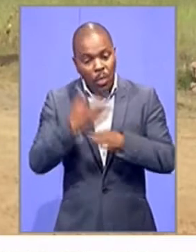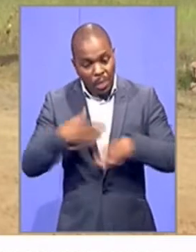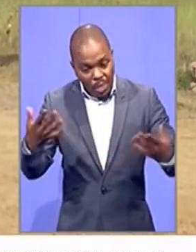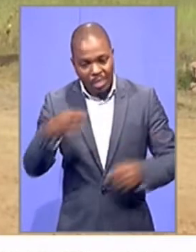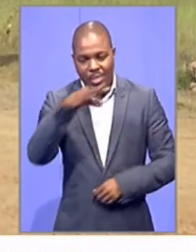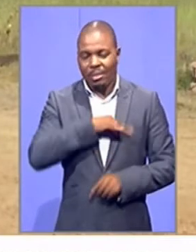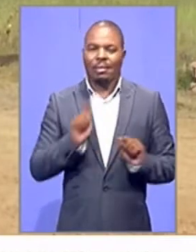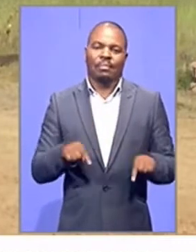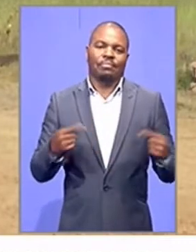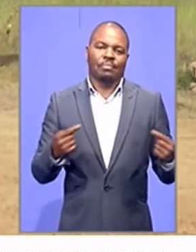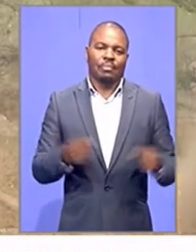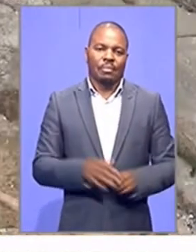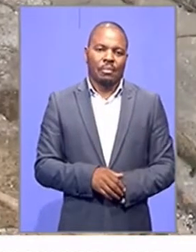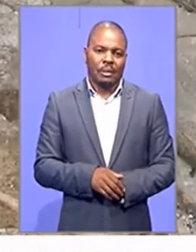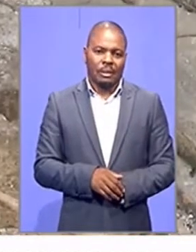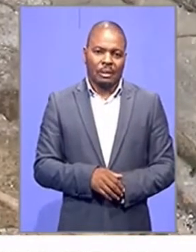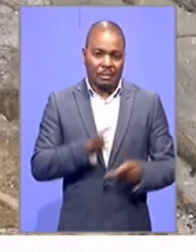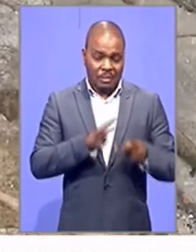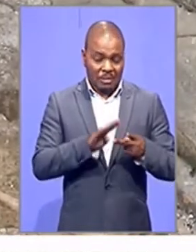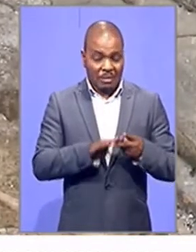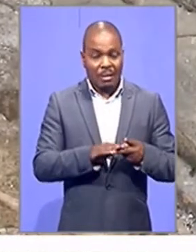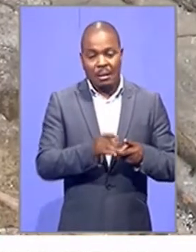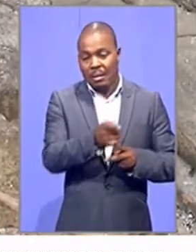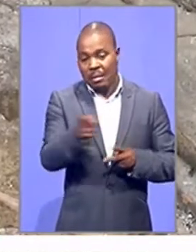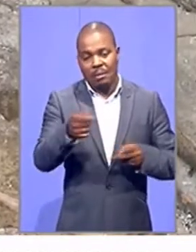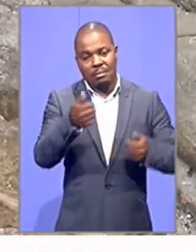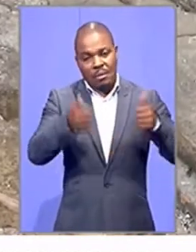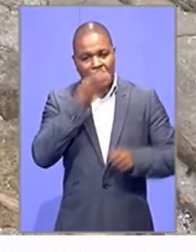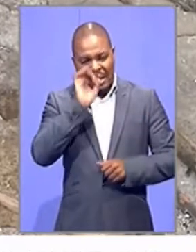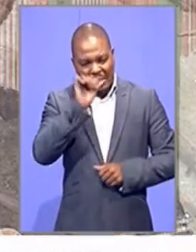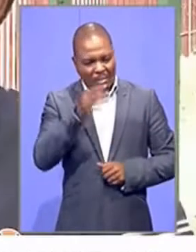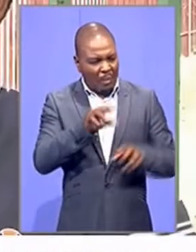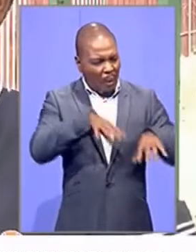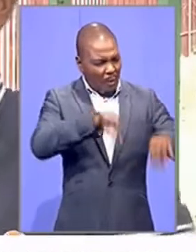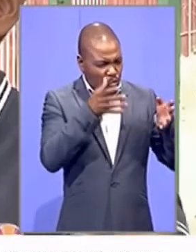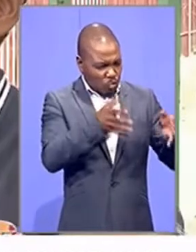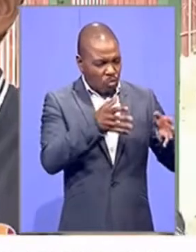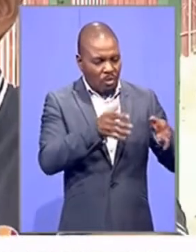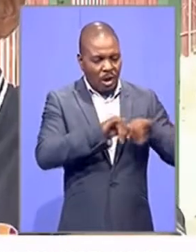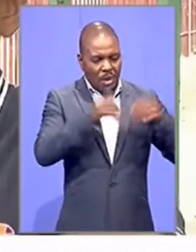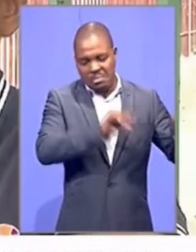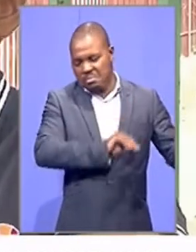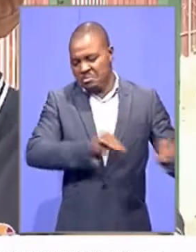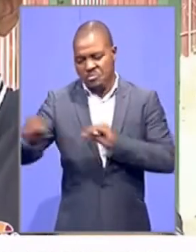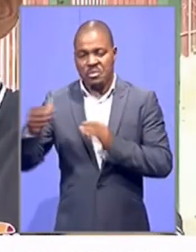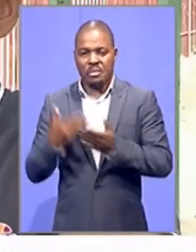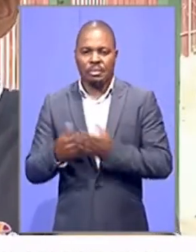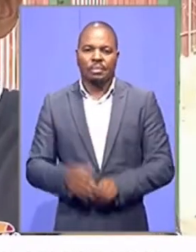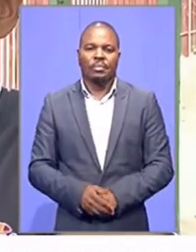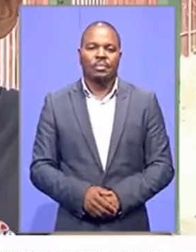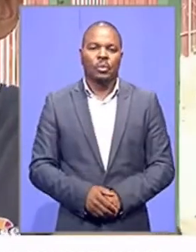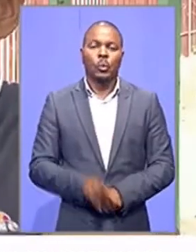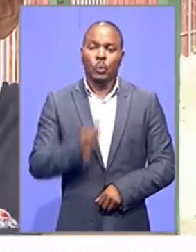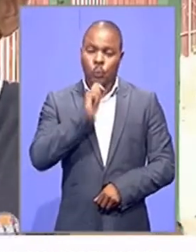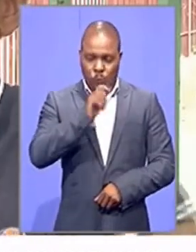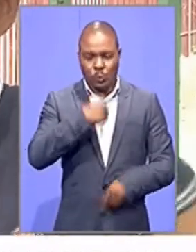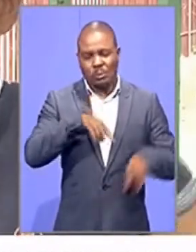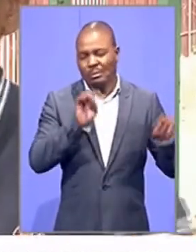Tshiame. Setsa go bitseng sebetseng ka di set tsa January. Ka baka la gore na re na motlakase re